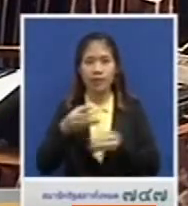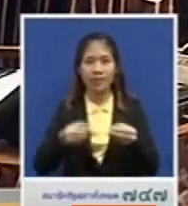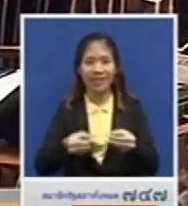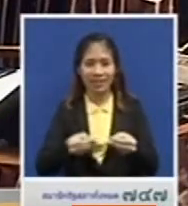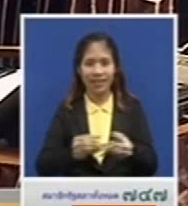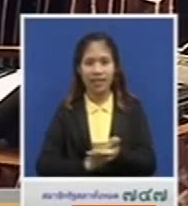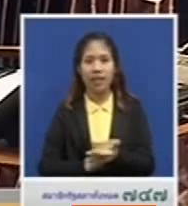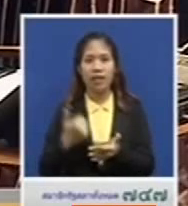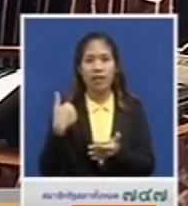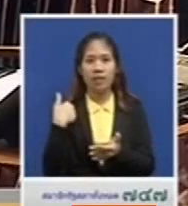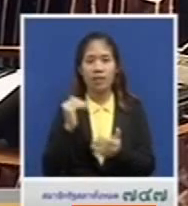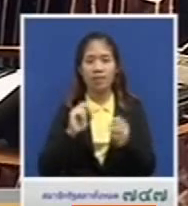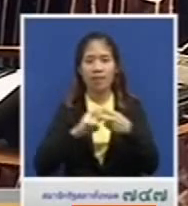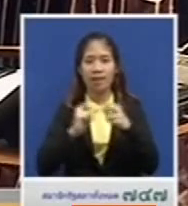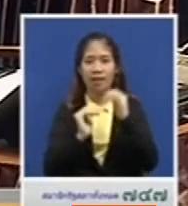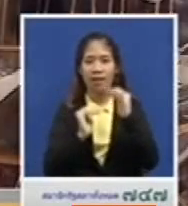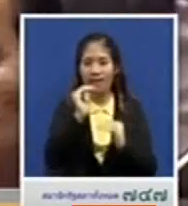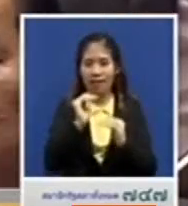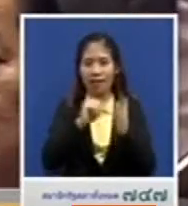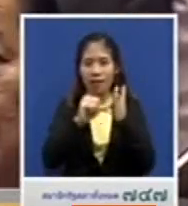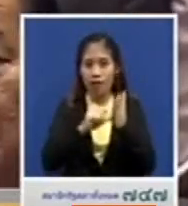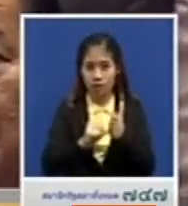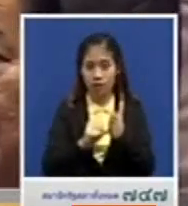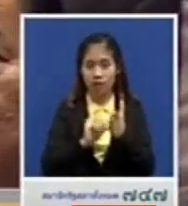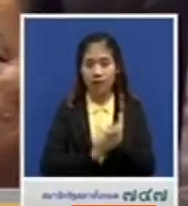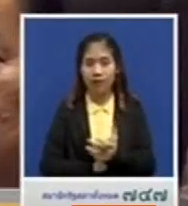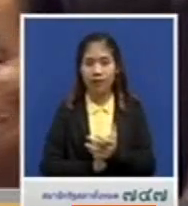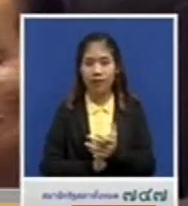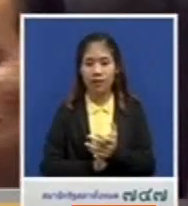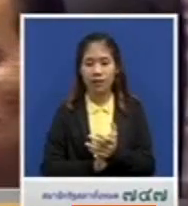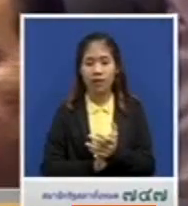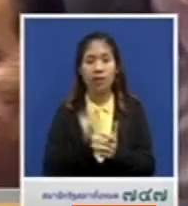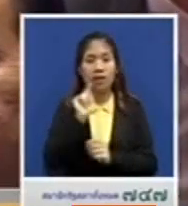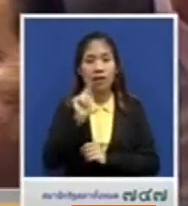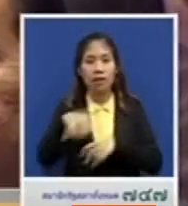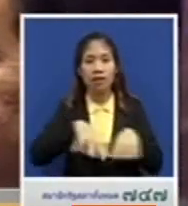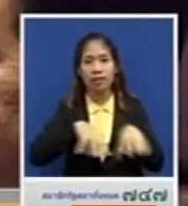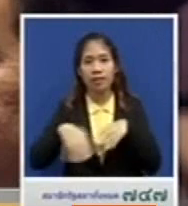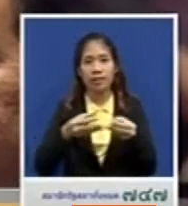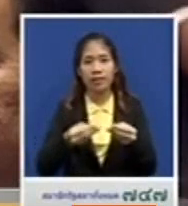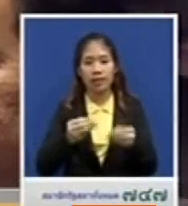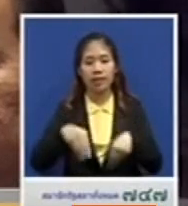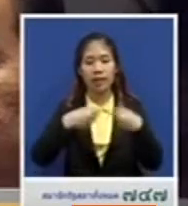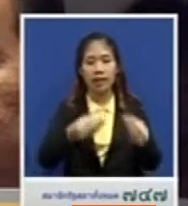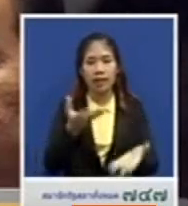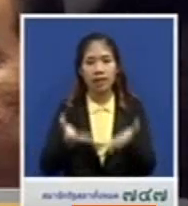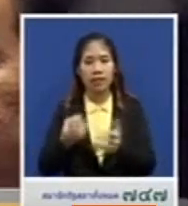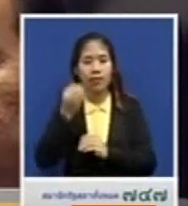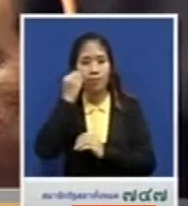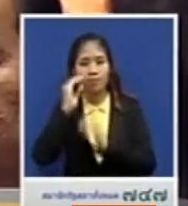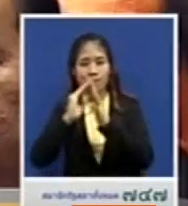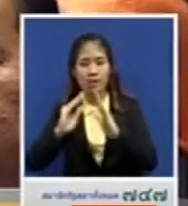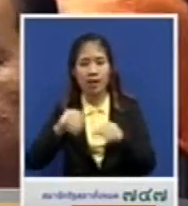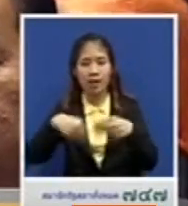ำกินลดความเหลื่อมล้ำในด้านการถือครองที่ดินโดยจัดสรรที่ทำกินและที่อยู่อาศัย